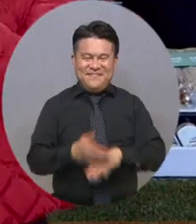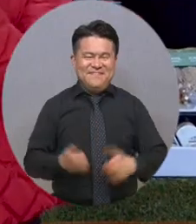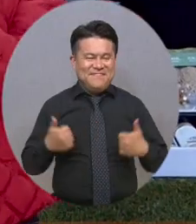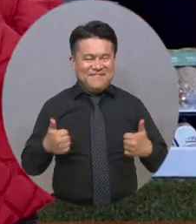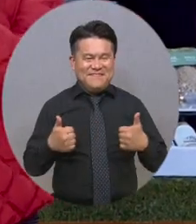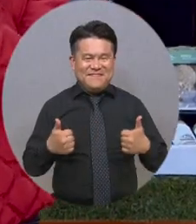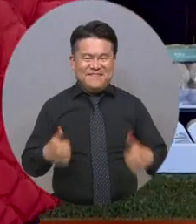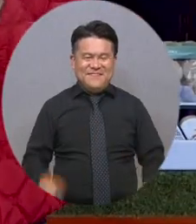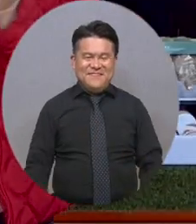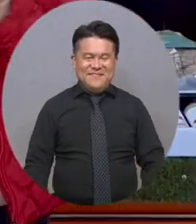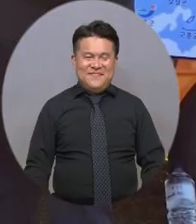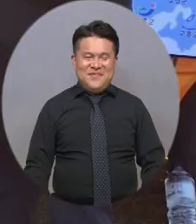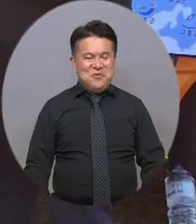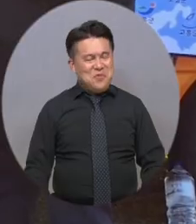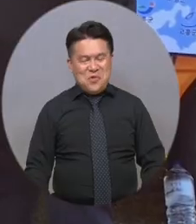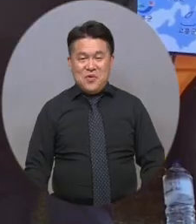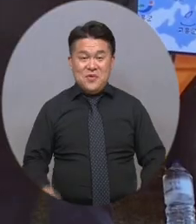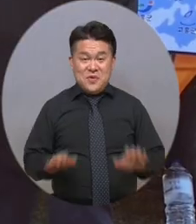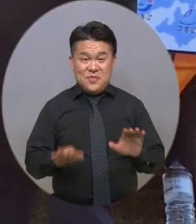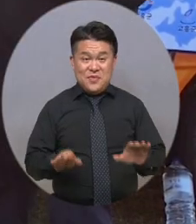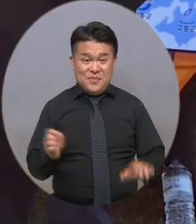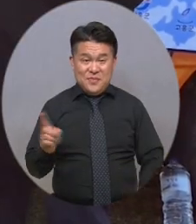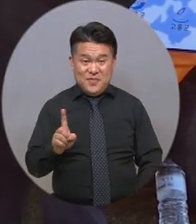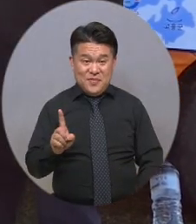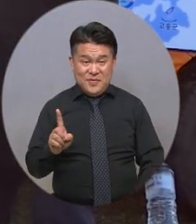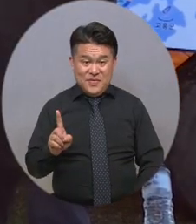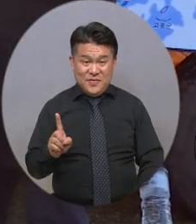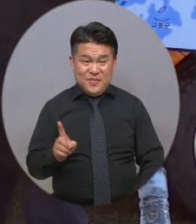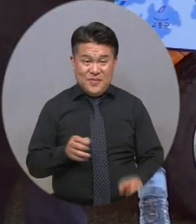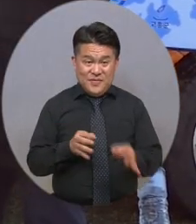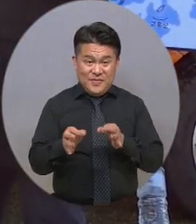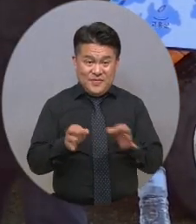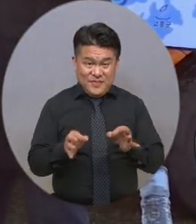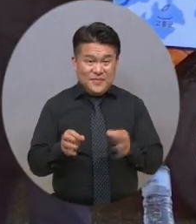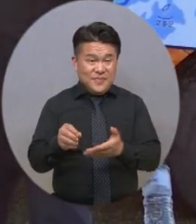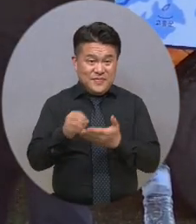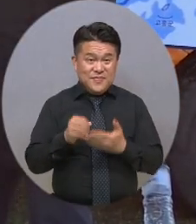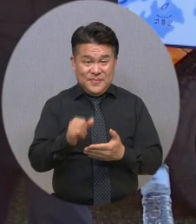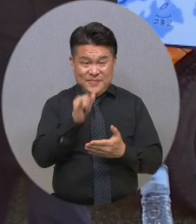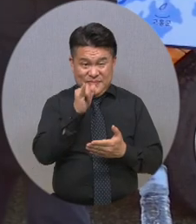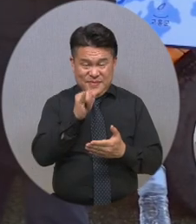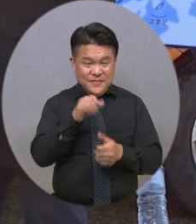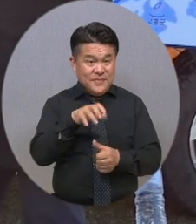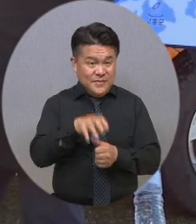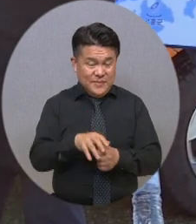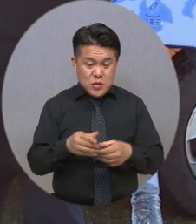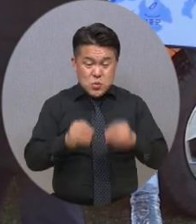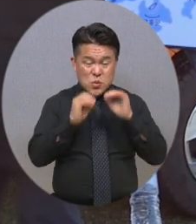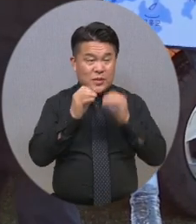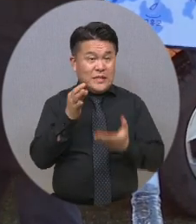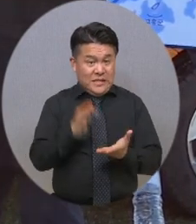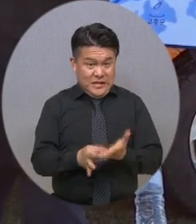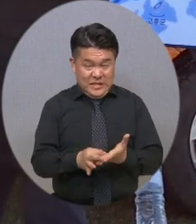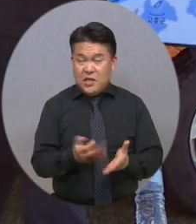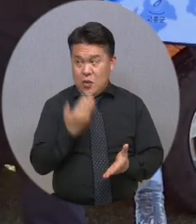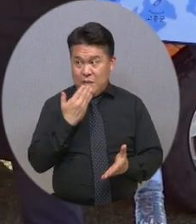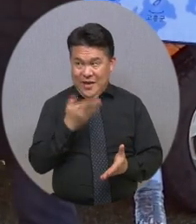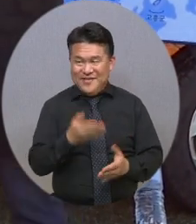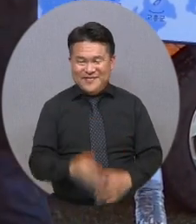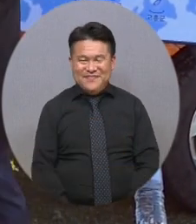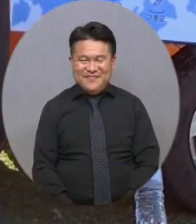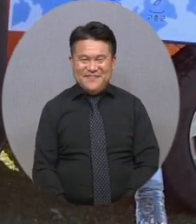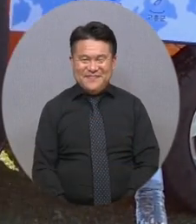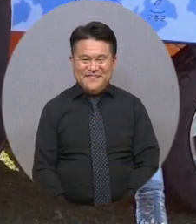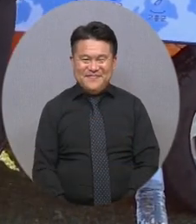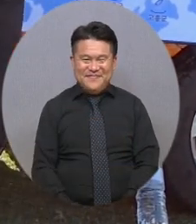건강해요. 이번에 그 남도장 입점된 상황버섯 진액 이거 저렴한 가격에 이렇게 네. 구매할 수 있습니다. 아유, 알겠습니다.